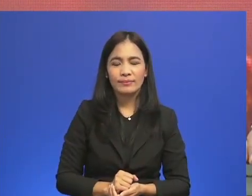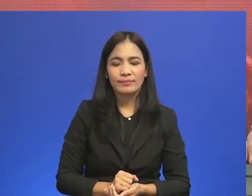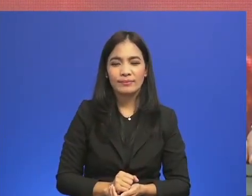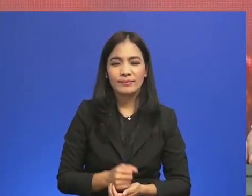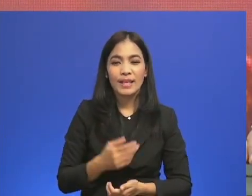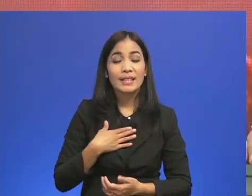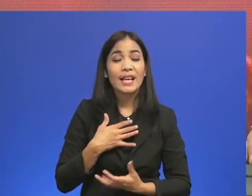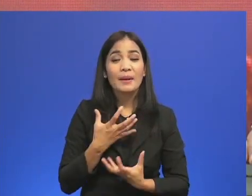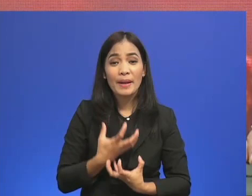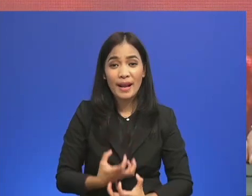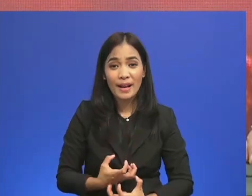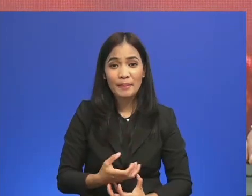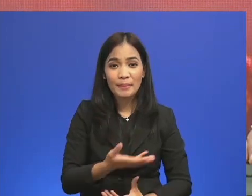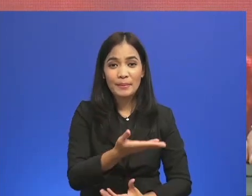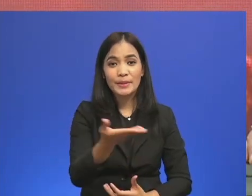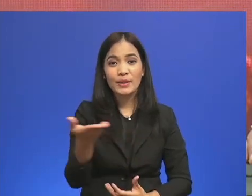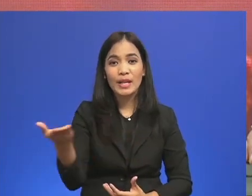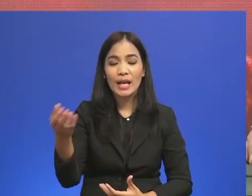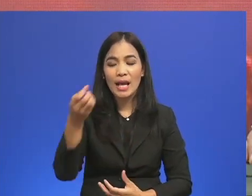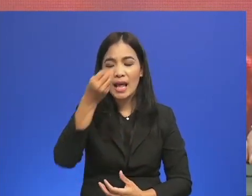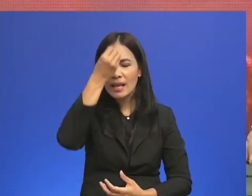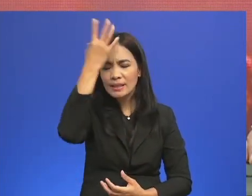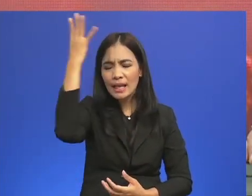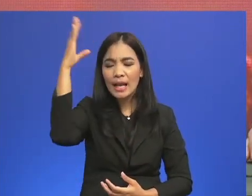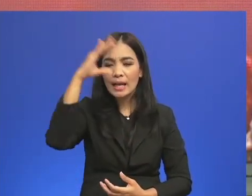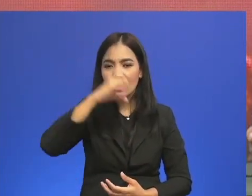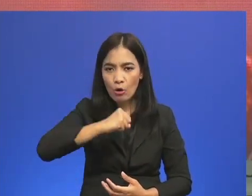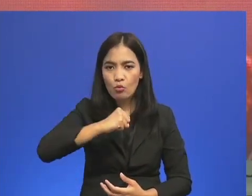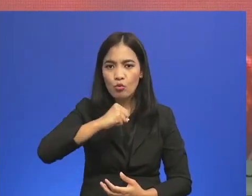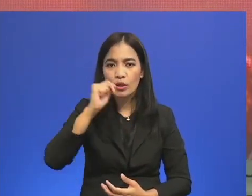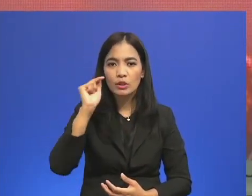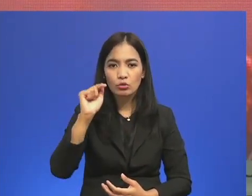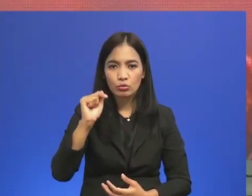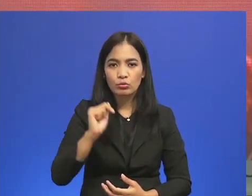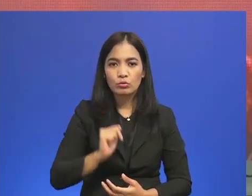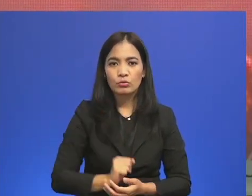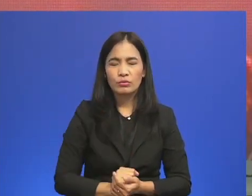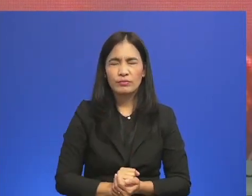Dan saya berharap saudara-saudara menyadari hal ini.